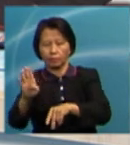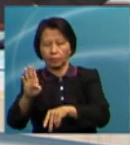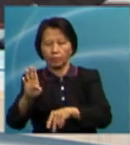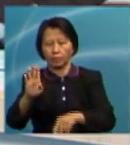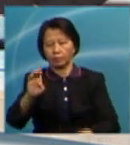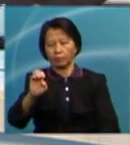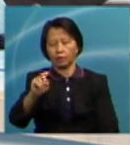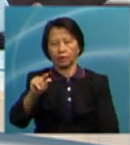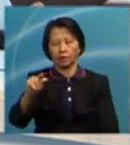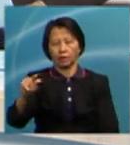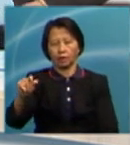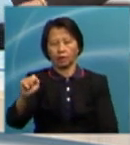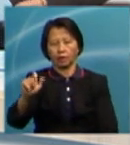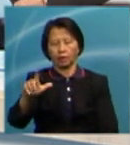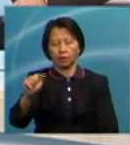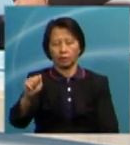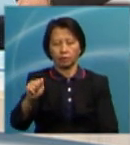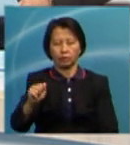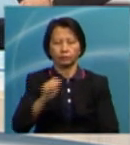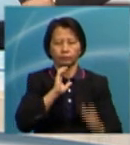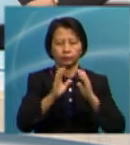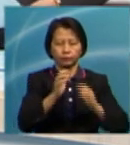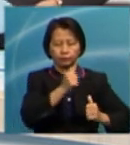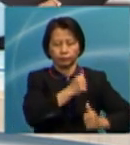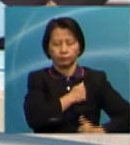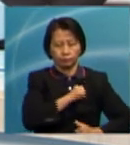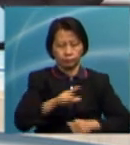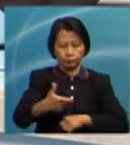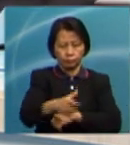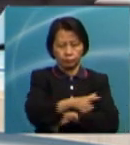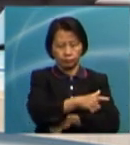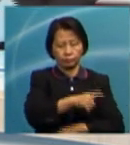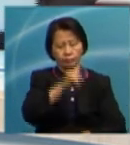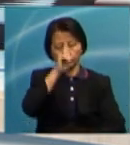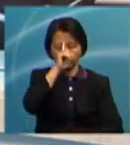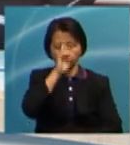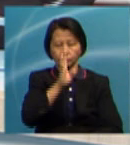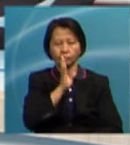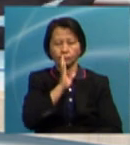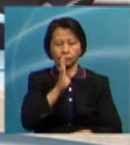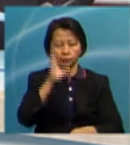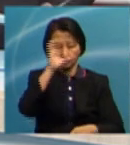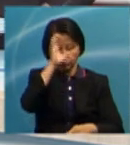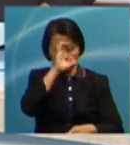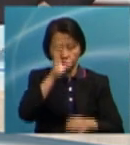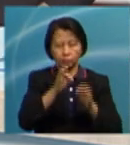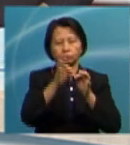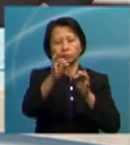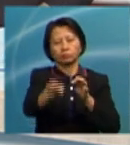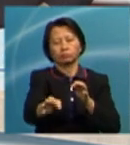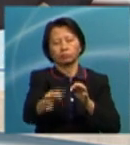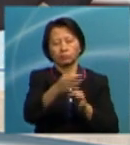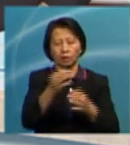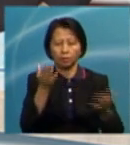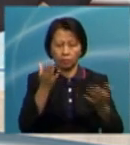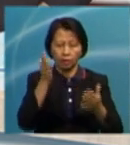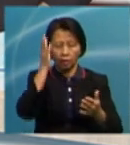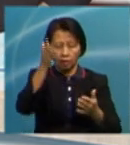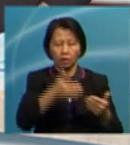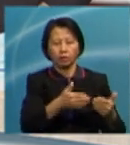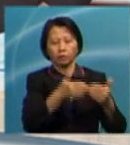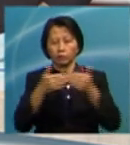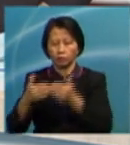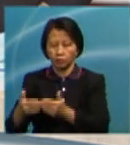benggalah jurucakap tentera laut komander babu berkata misi mencari ditangguhkan Buat sementara dan mungkin akan